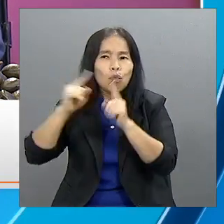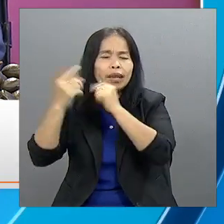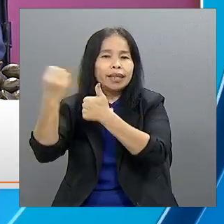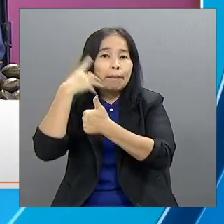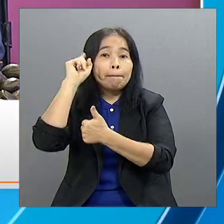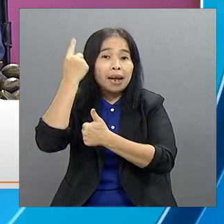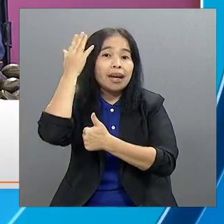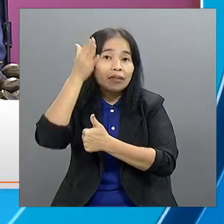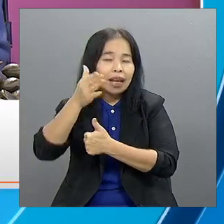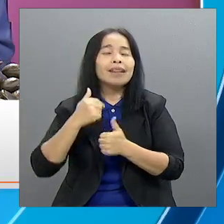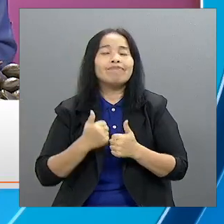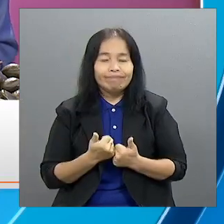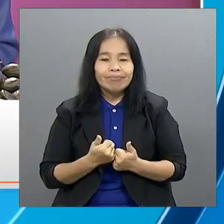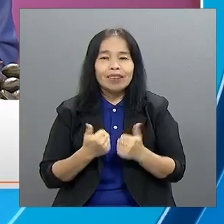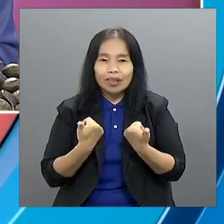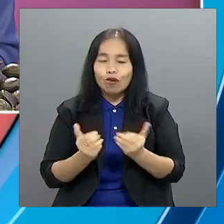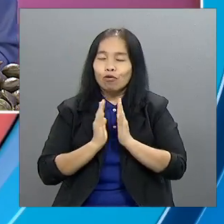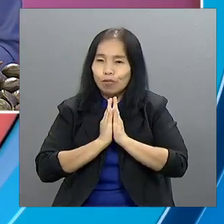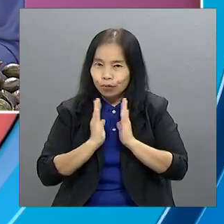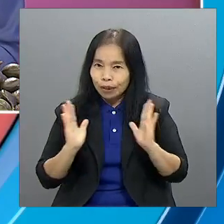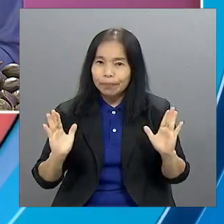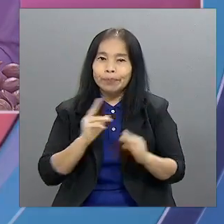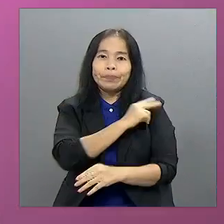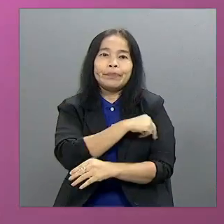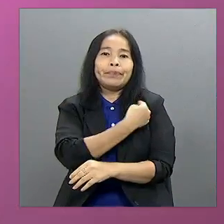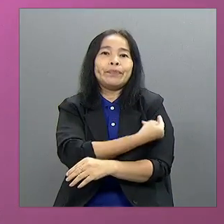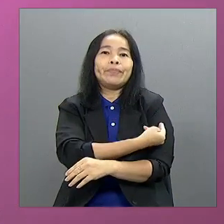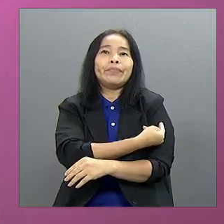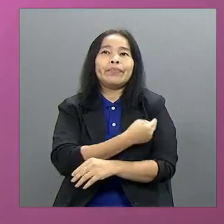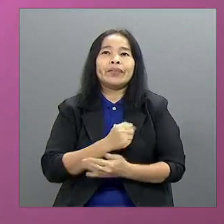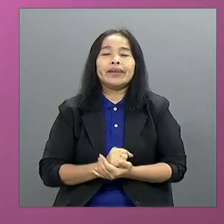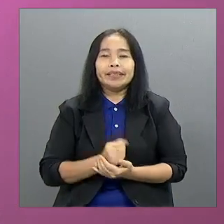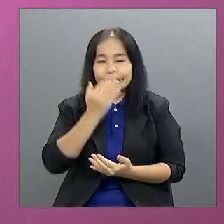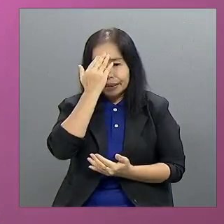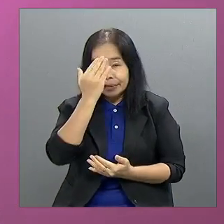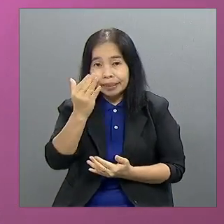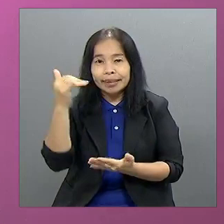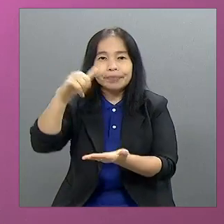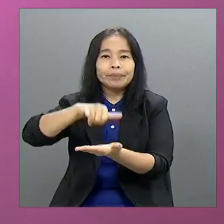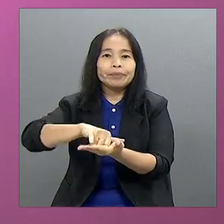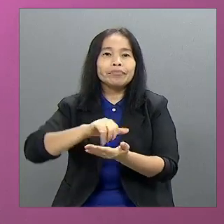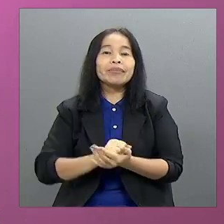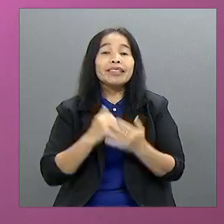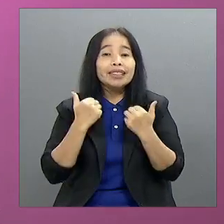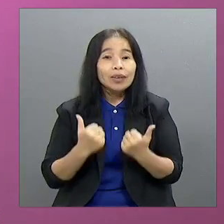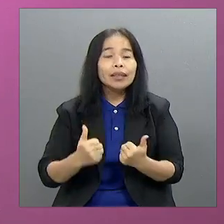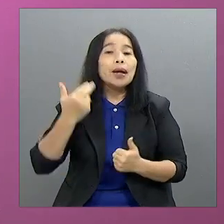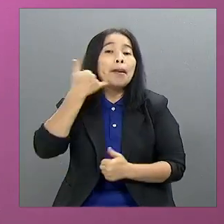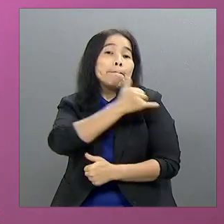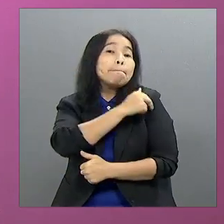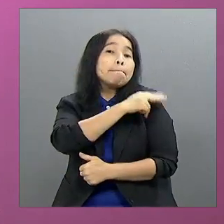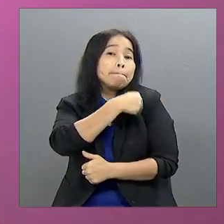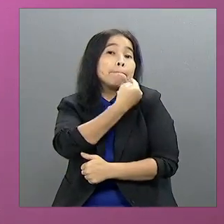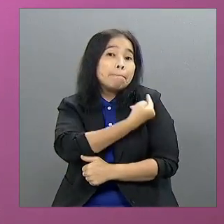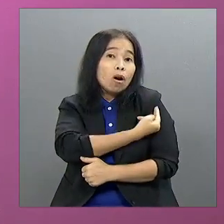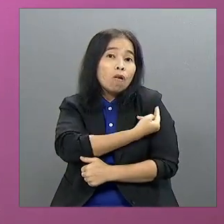ม วันนี้ขอบพระคุณครับหมอครับ ครับสวัสดีครับ ครับนายแพทย์พรศักดิ์อยู่เจริญนะครับนายแพทย์ทรงคุณวุฒิกรมควบคุมโรคนะ